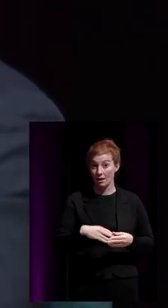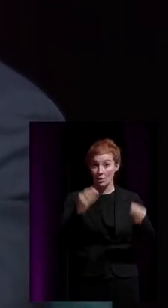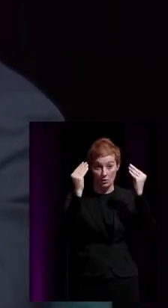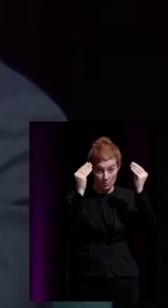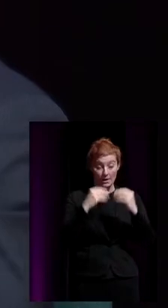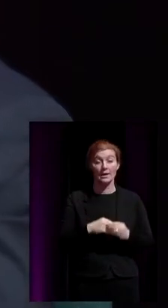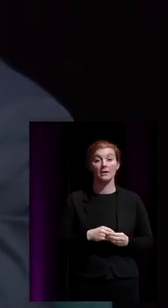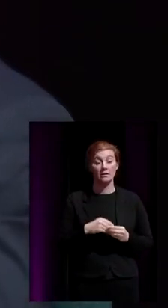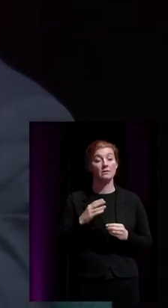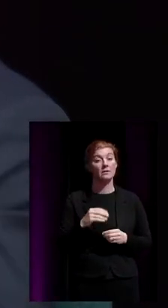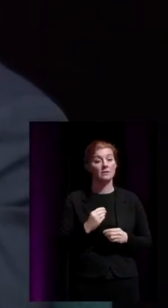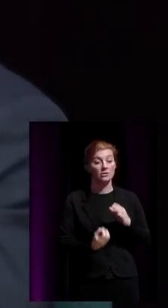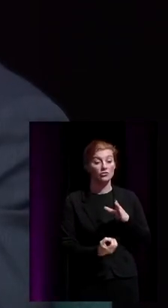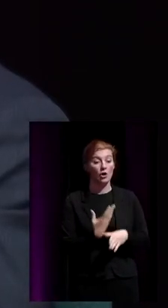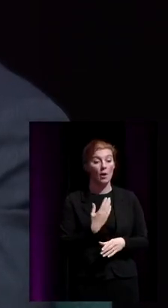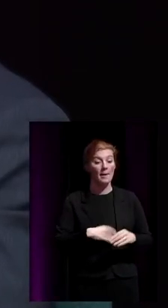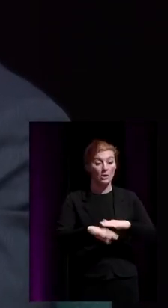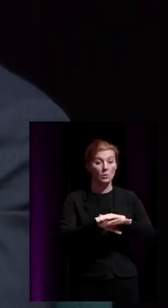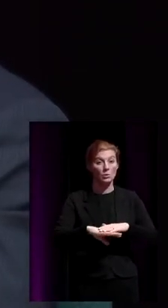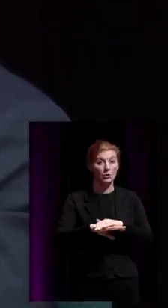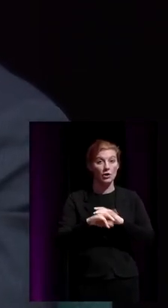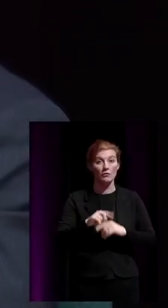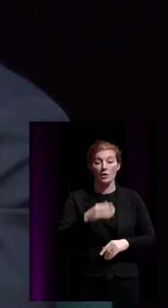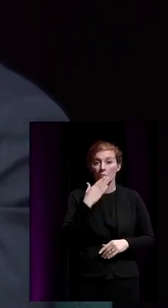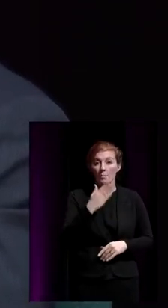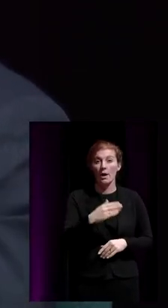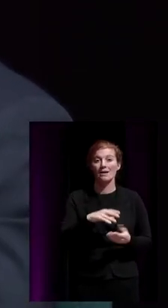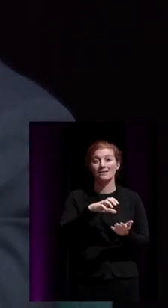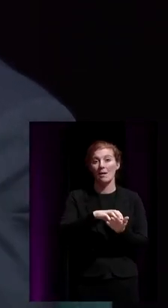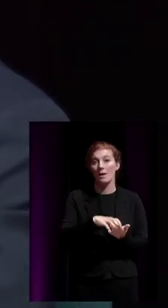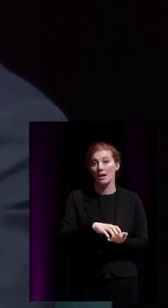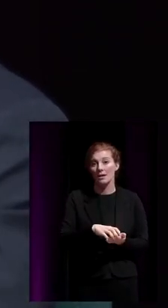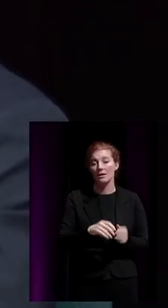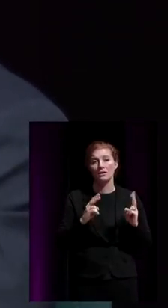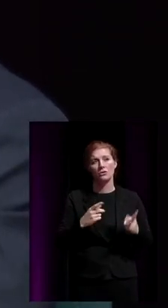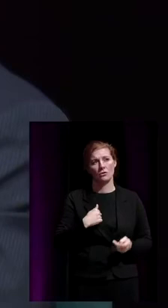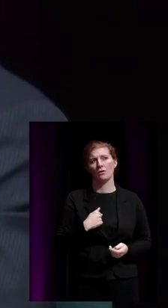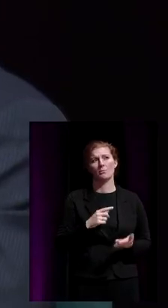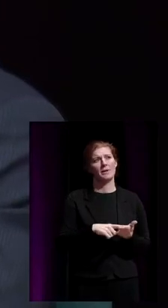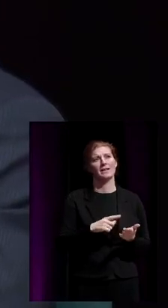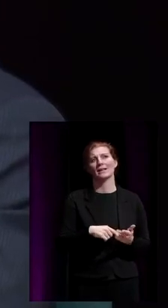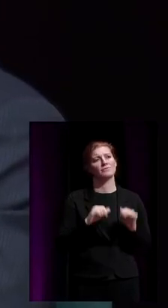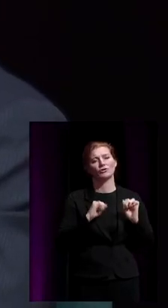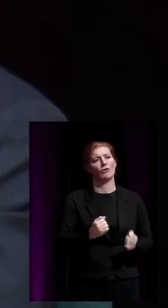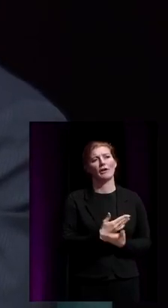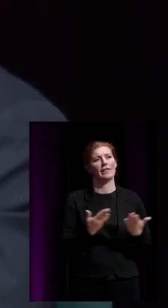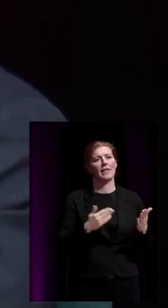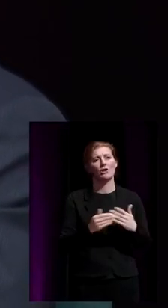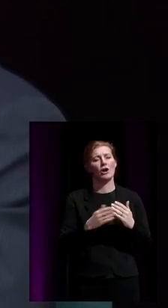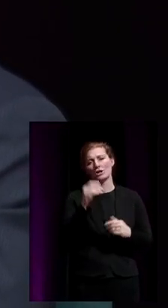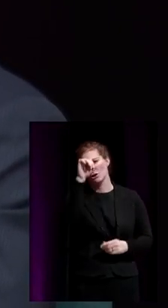Utbildningen är det som skapar plattformen för ett bra samhälle. Så jag menar att vi ska inte göra det svårt för oss.